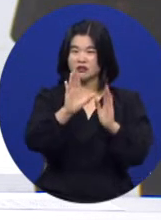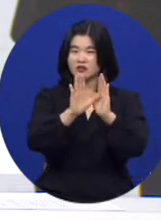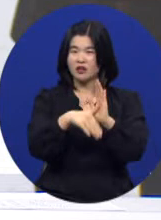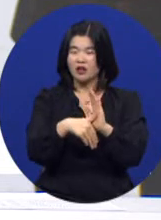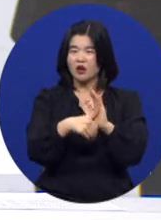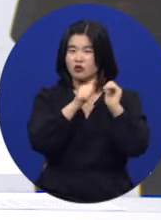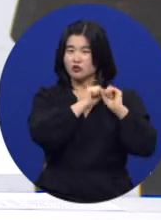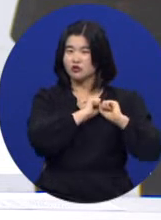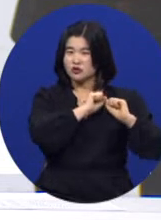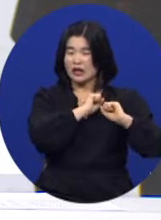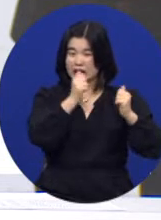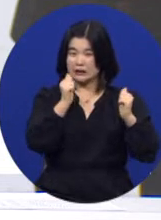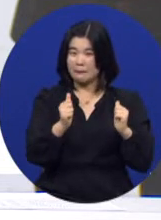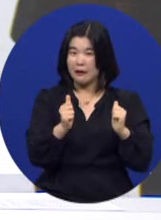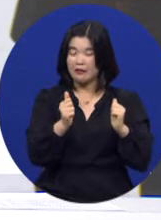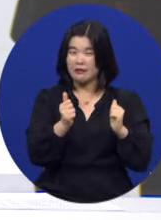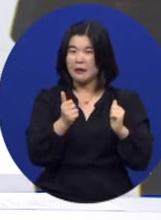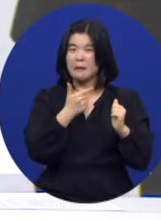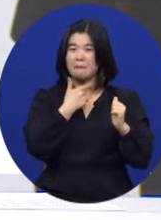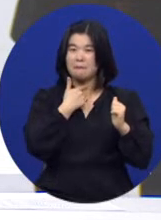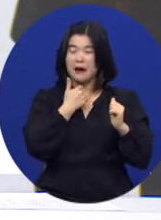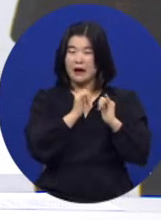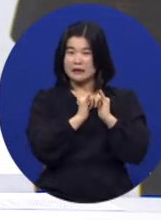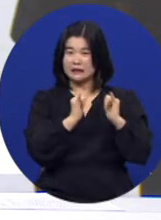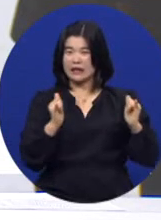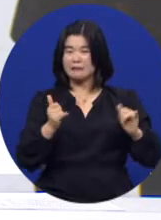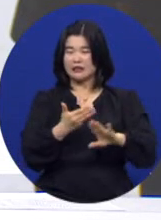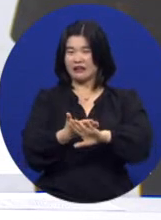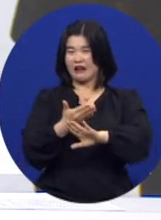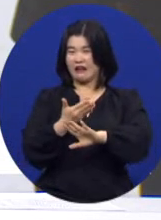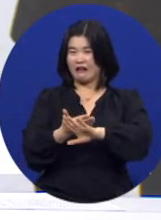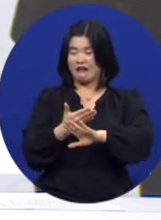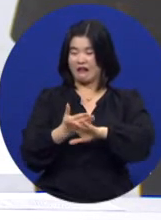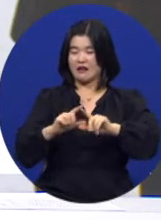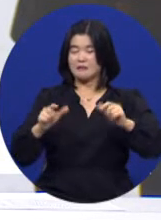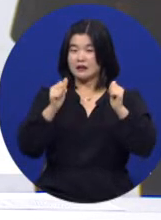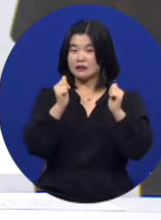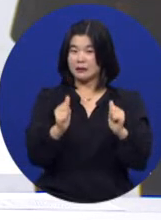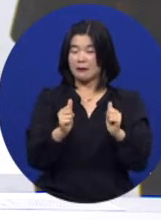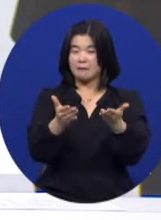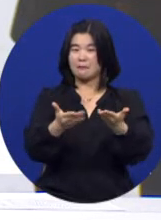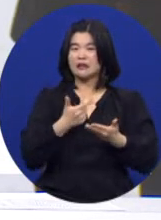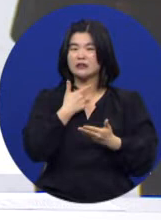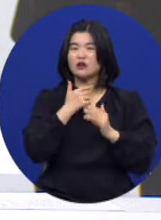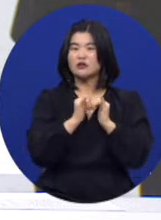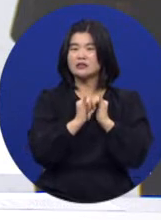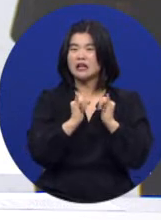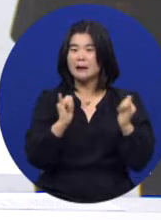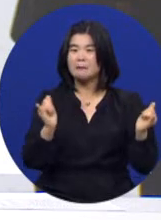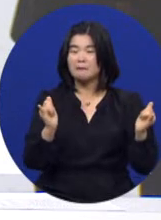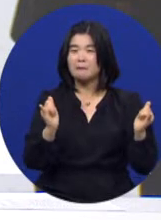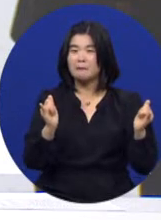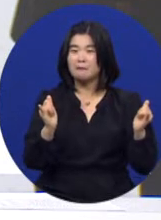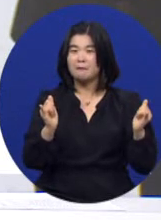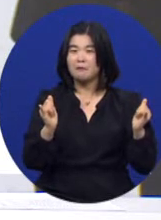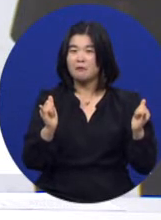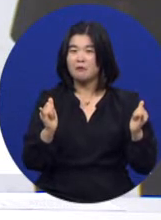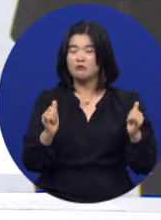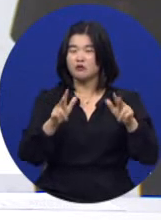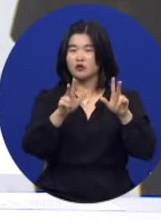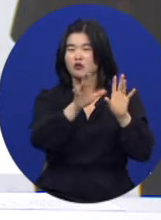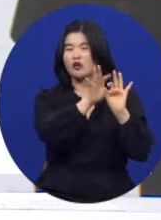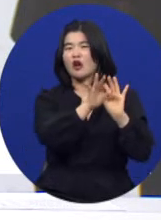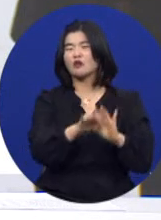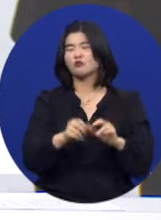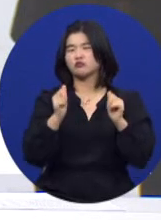당시 군사 재판을 받았던 수용인들과 달리 이 법원에서 일반 재판을 받았던 수용인들은